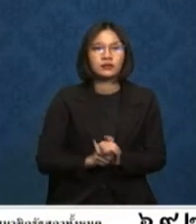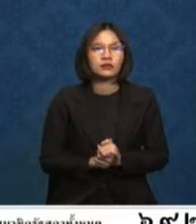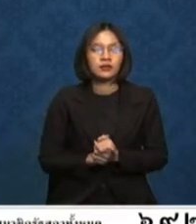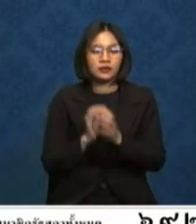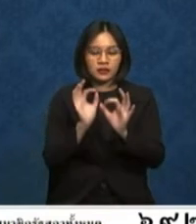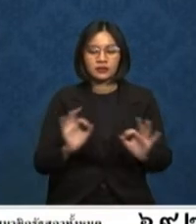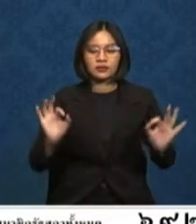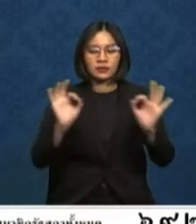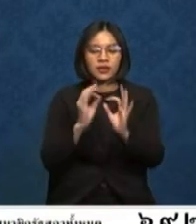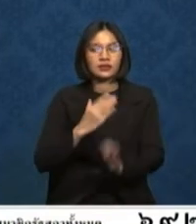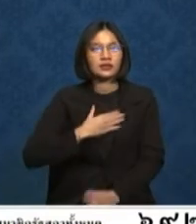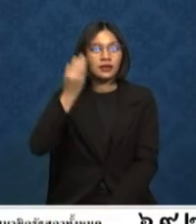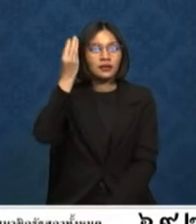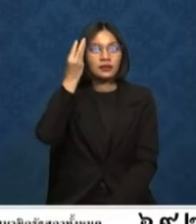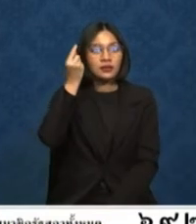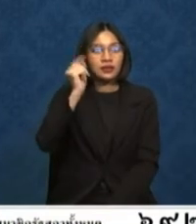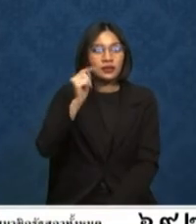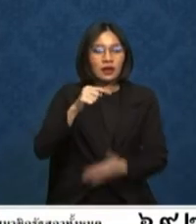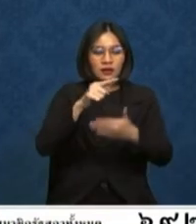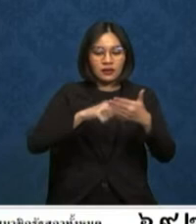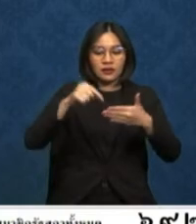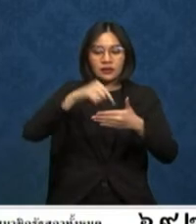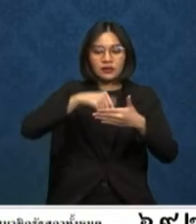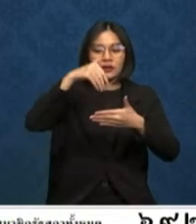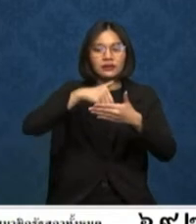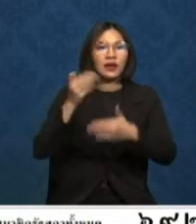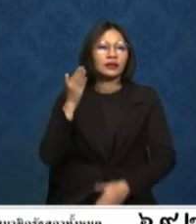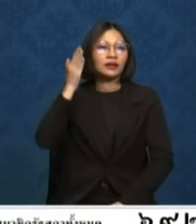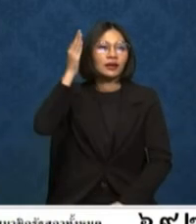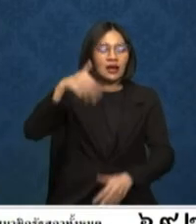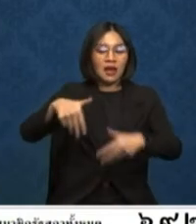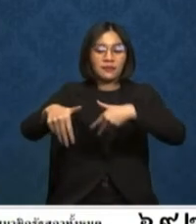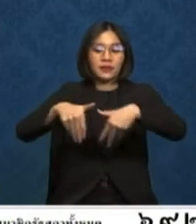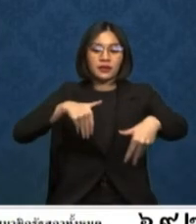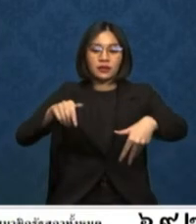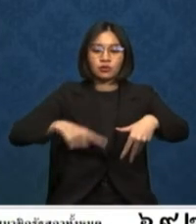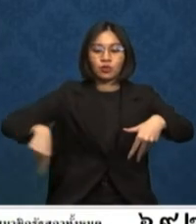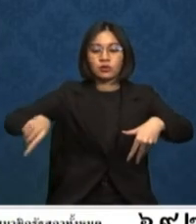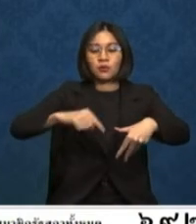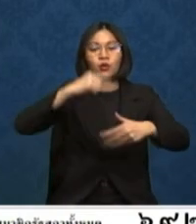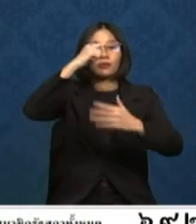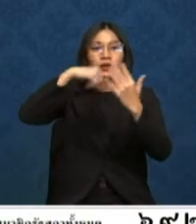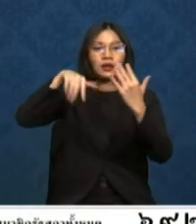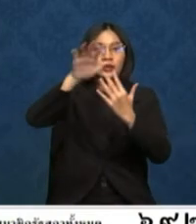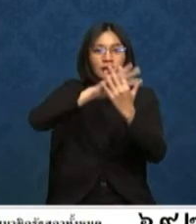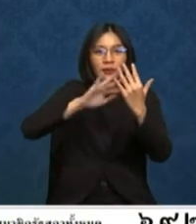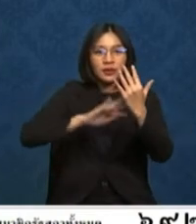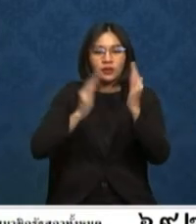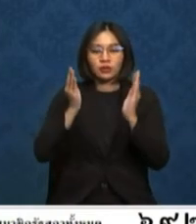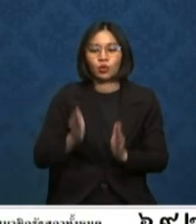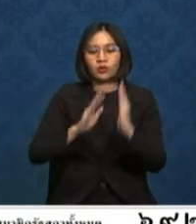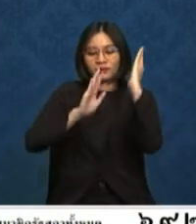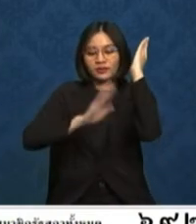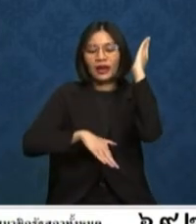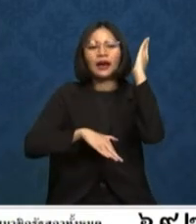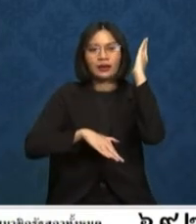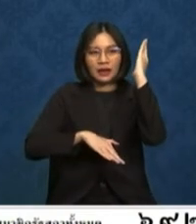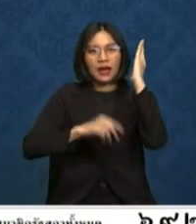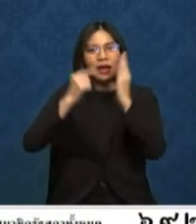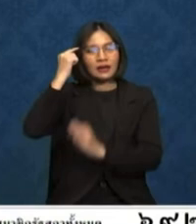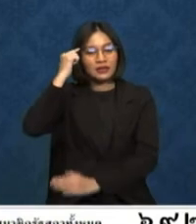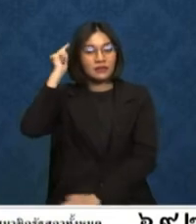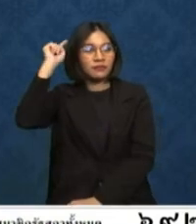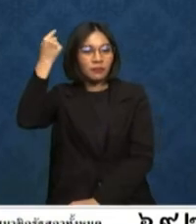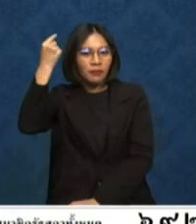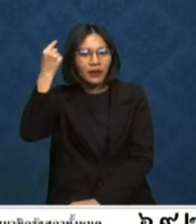นั้นดิฉันคิดว่าเลือกตั้งครั้งหน้าพี่น้องประชาชนทั้งประเทศและคนใต้เองอาจจะต้องคิดแล้วนะ